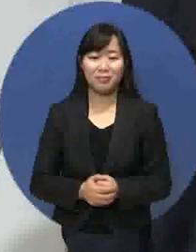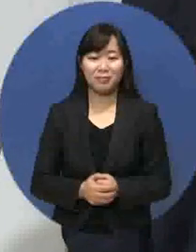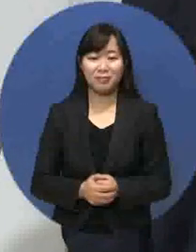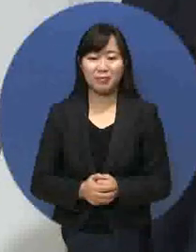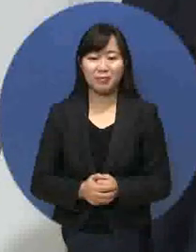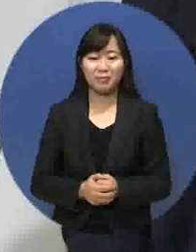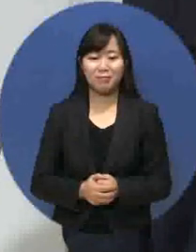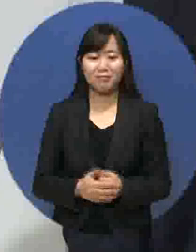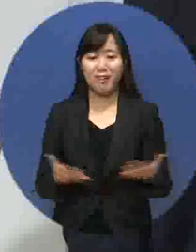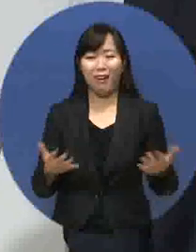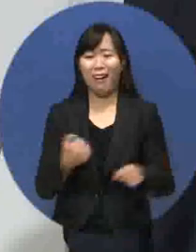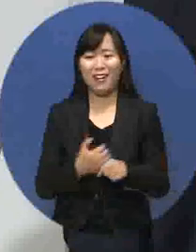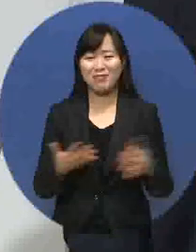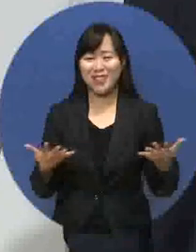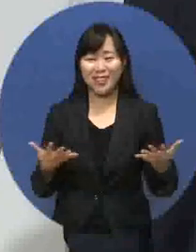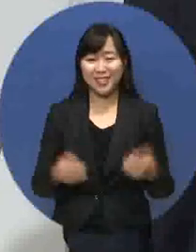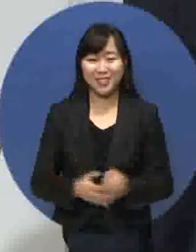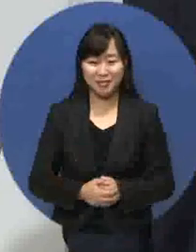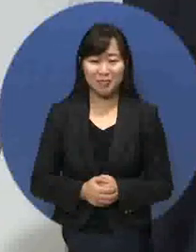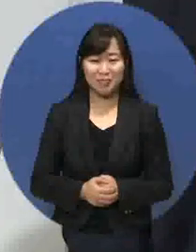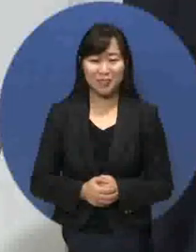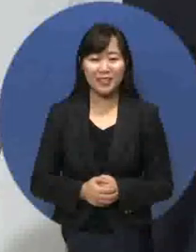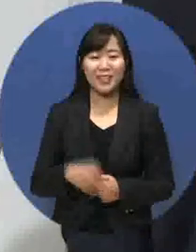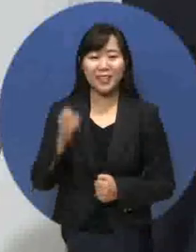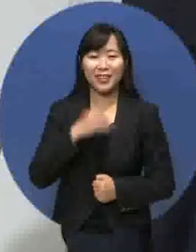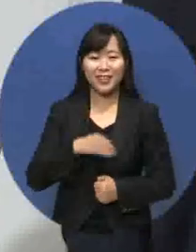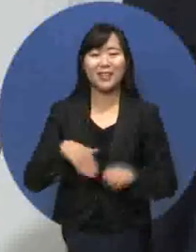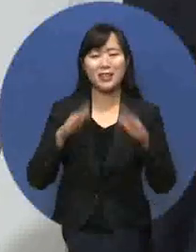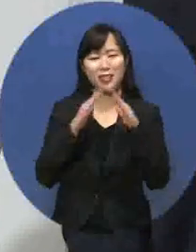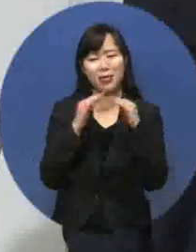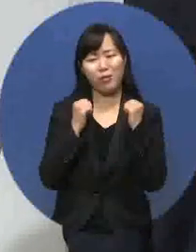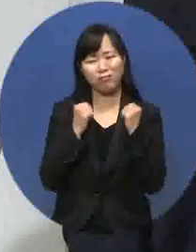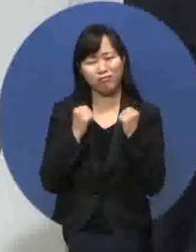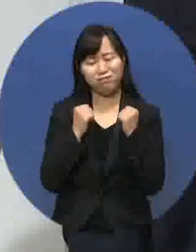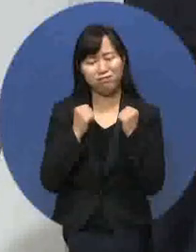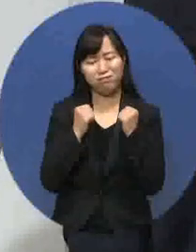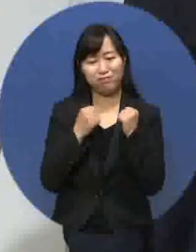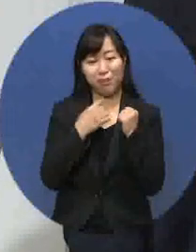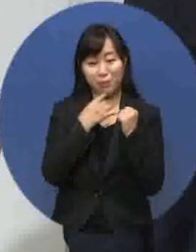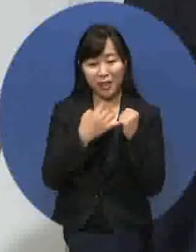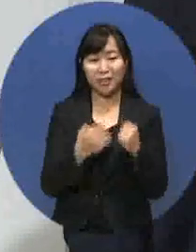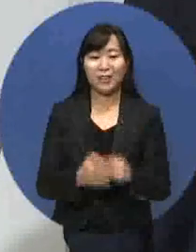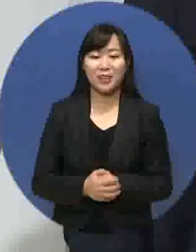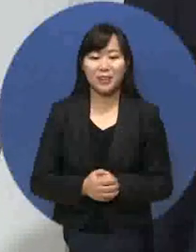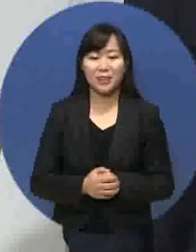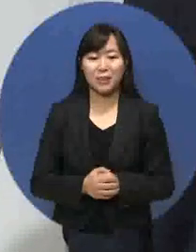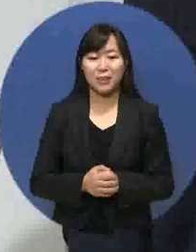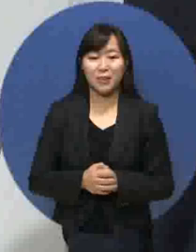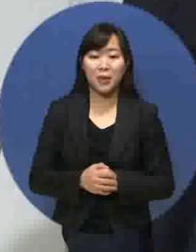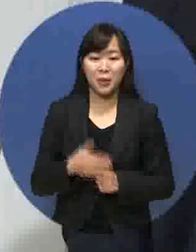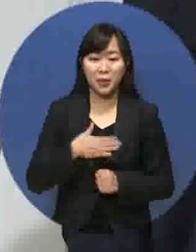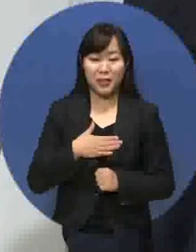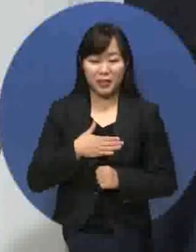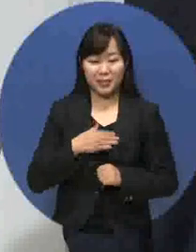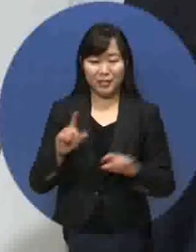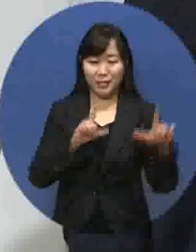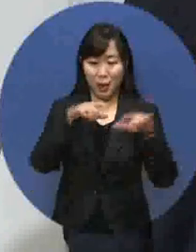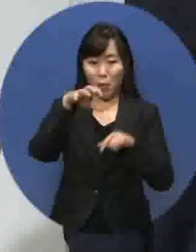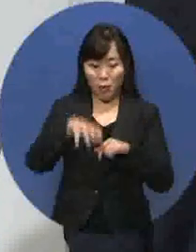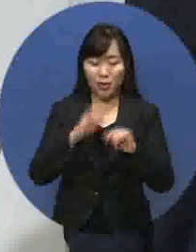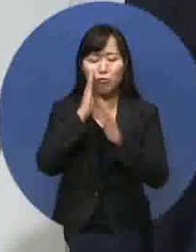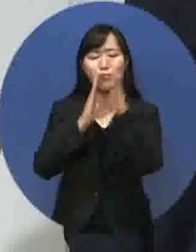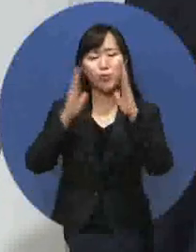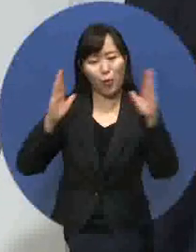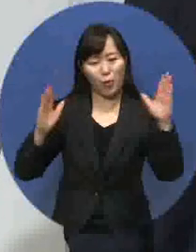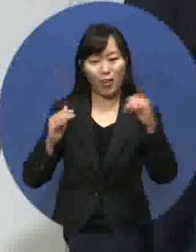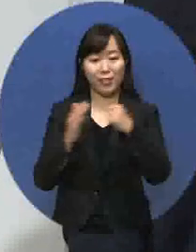뭐 할 수 있는 게 없습니다. 그냥 집에 있는 거죠. 집에 있고 제가 또 사는 데가 좀 숲속이라